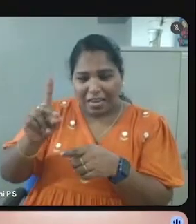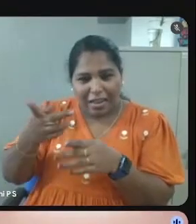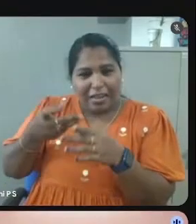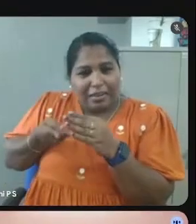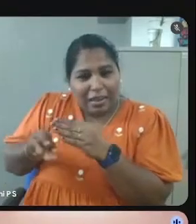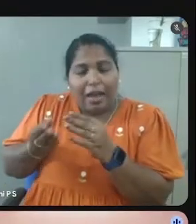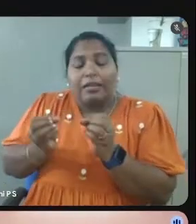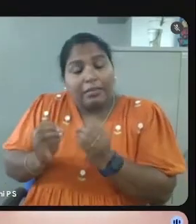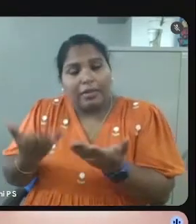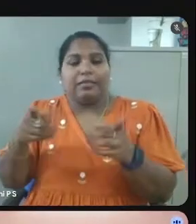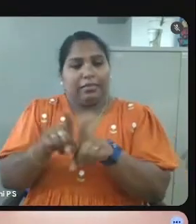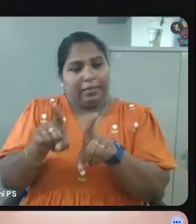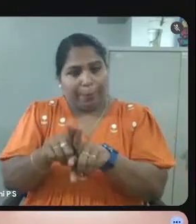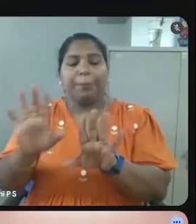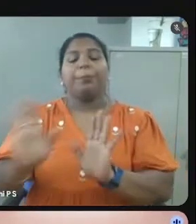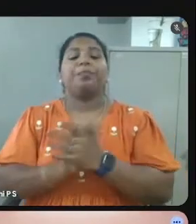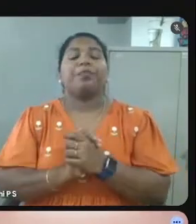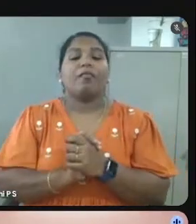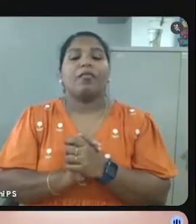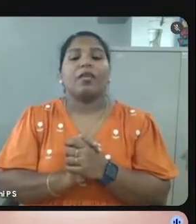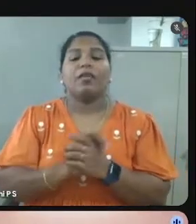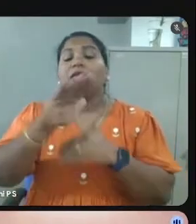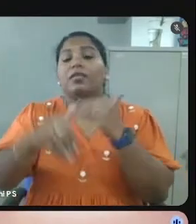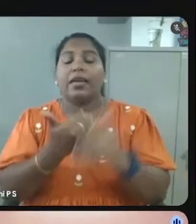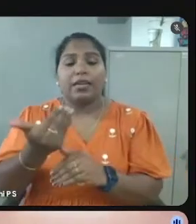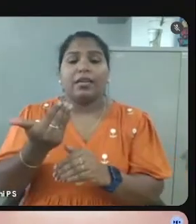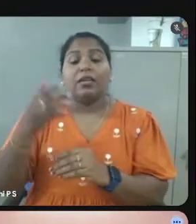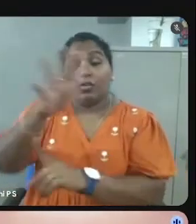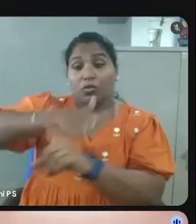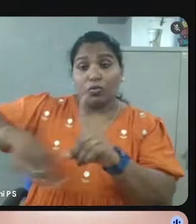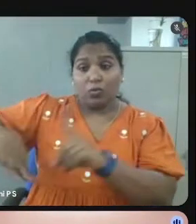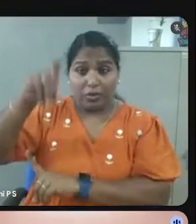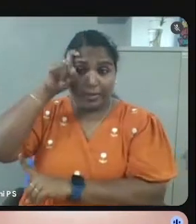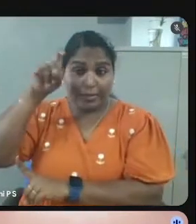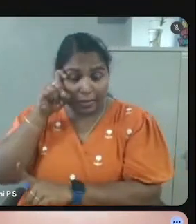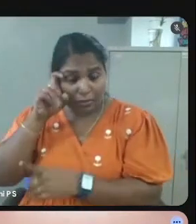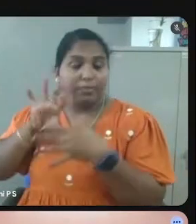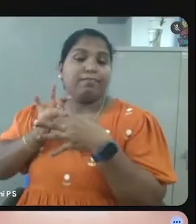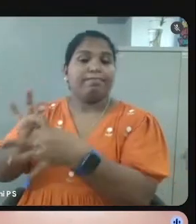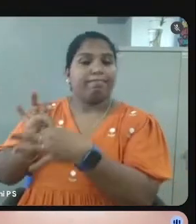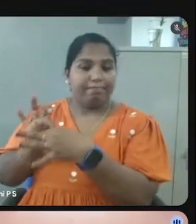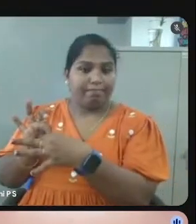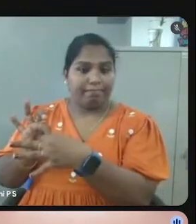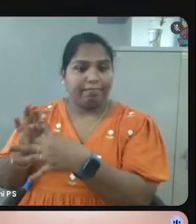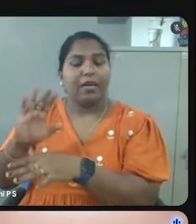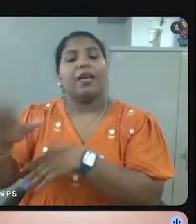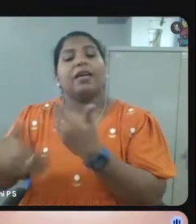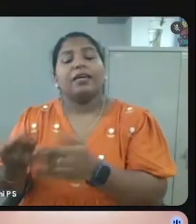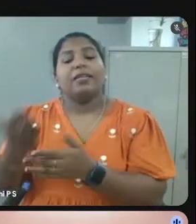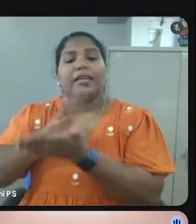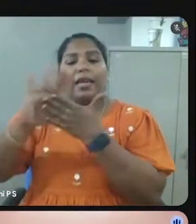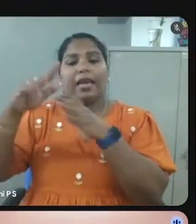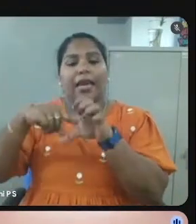പിന്നെ സോഷ്യൽ സെക്ഷുവൽ ആക്ടിവിറ്റി ഹെഡ്രോസെക്ഷുവൽ ആക്ടിവിറ്റിയും ഹോമോസെക്ഷുവൽ ആക്ടിവിറ്റിയും. ഹെഡ്രോസെക്ഷുവൽ